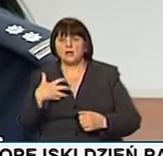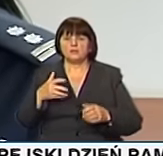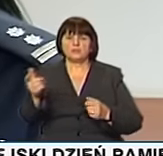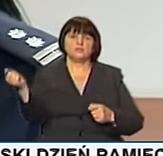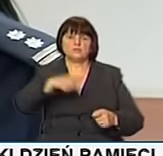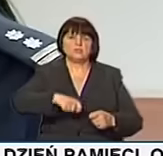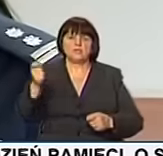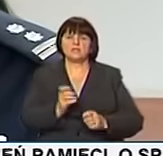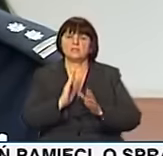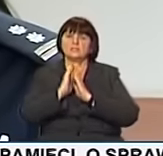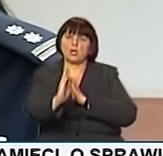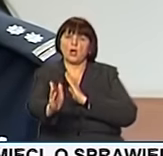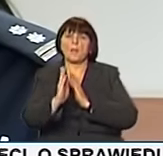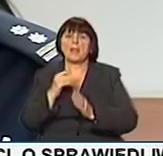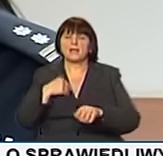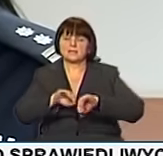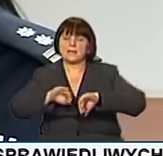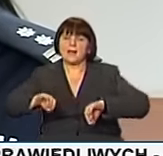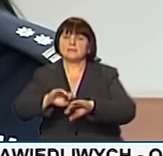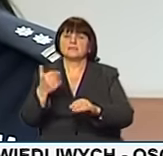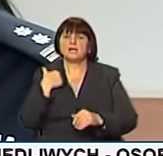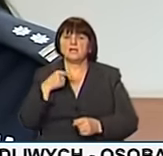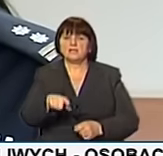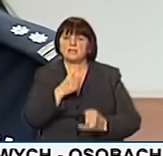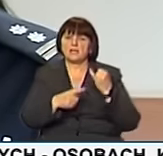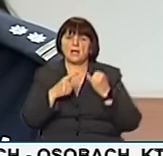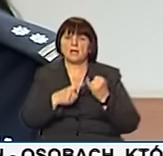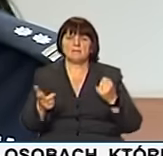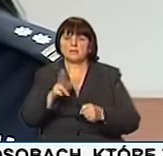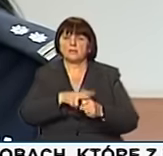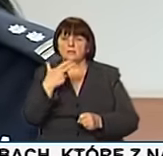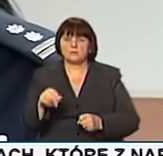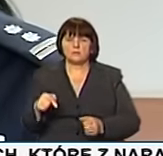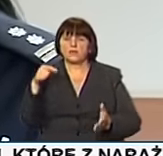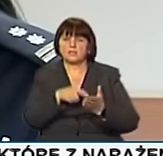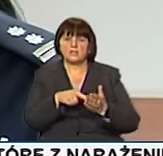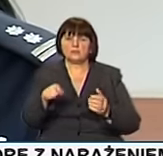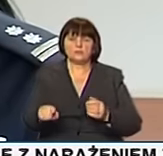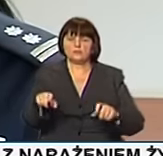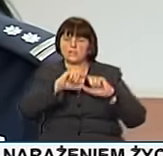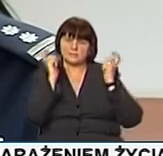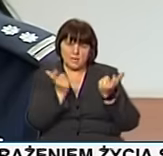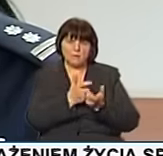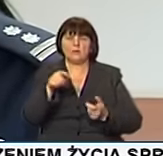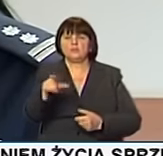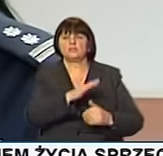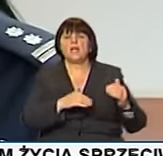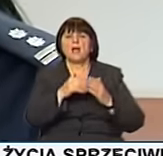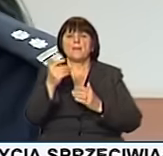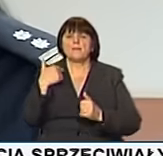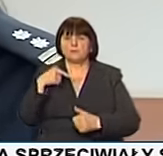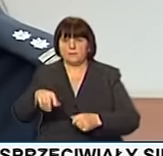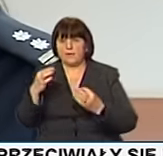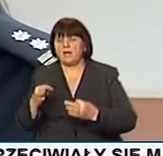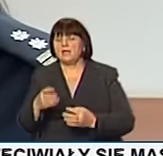przyjezdnych i gospodarzy więc takie elementy które nie dotyczą globalnej infr struktury Natomiast są detalami które